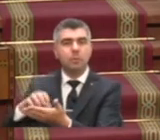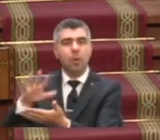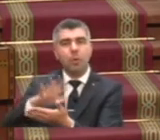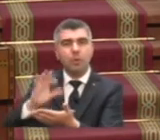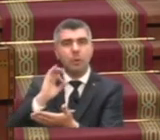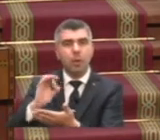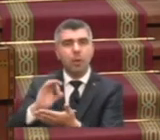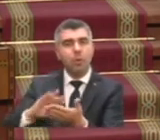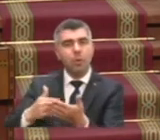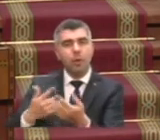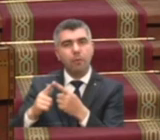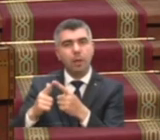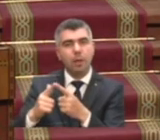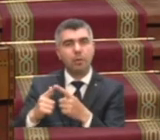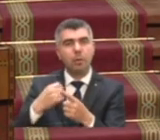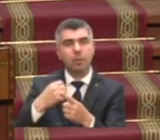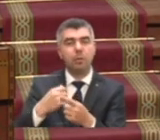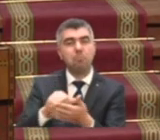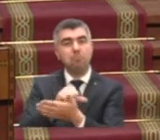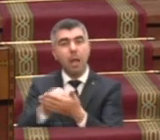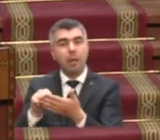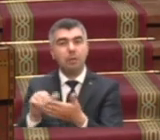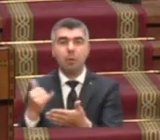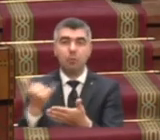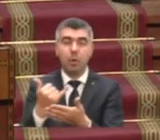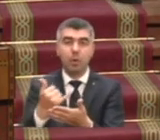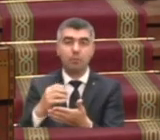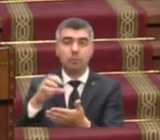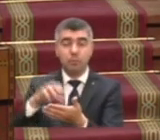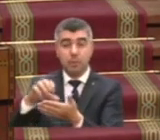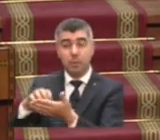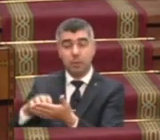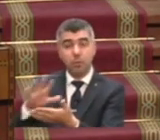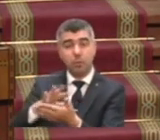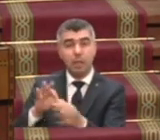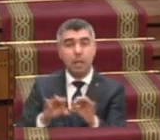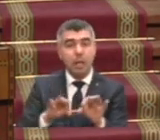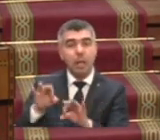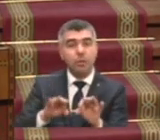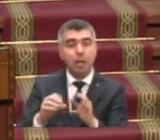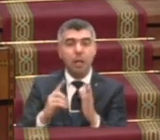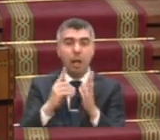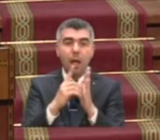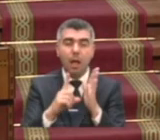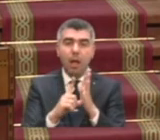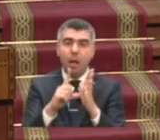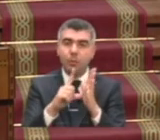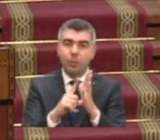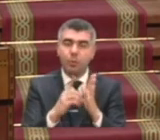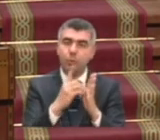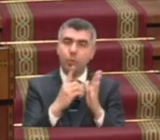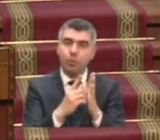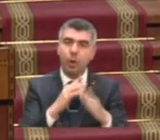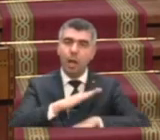ومقرن، وكيقول لك خاصهم حتى يخلصوا، وهذا ادى الى واحد المجموعه ديال الاضرار، وهذا اجراء غير دستوري وغير قانوني. ولهذا